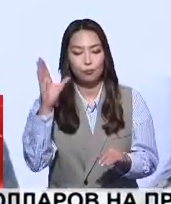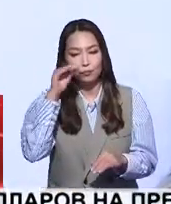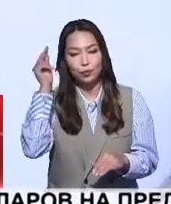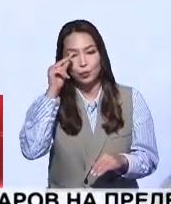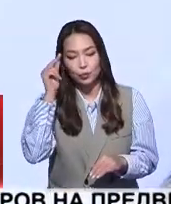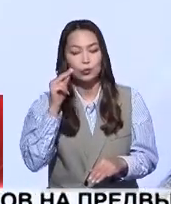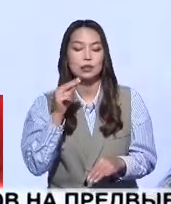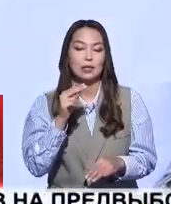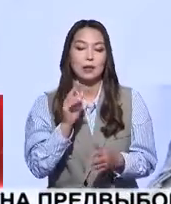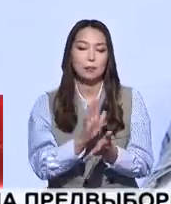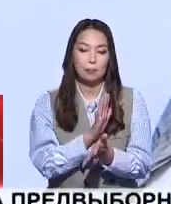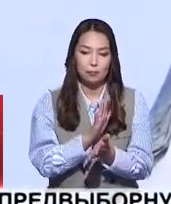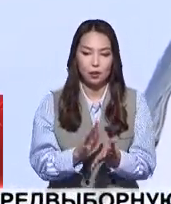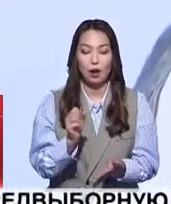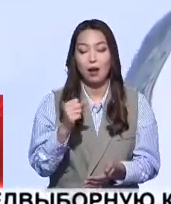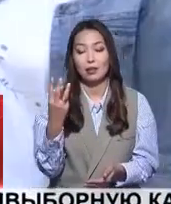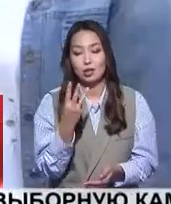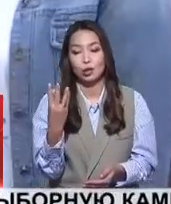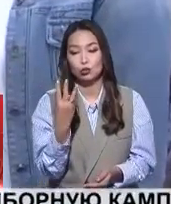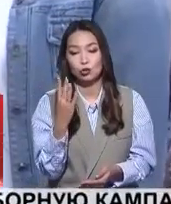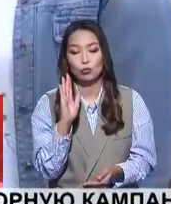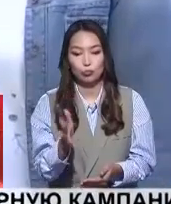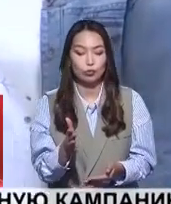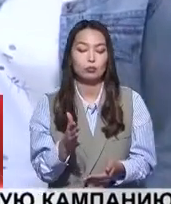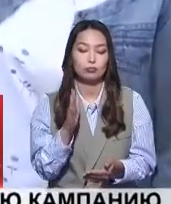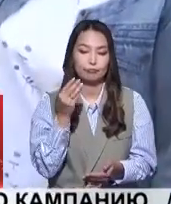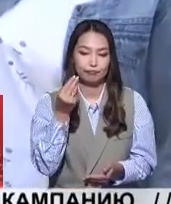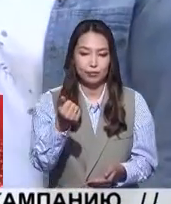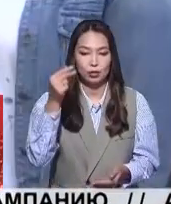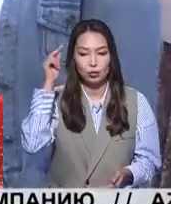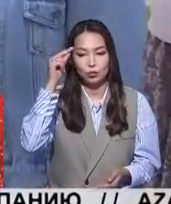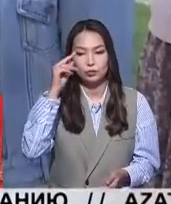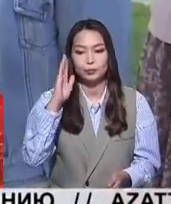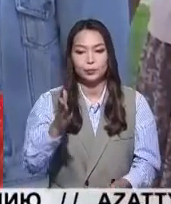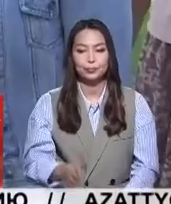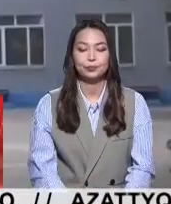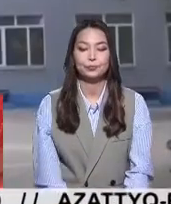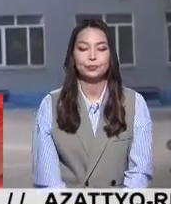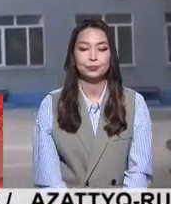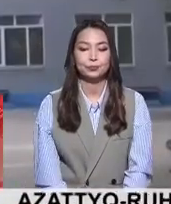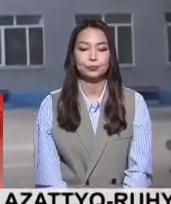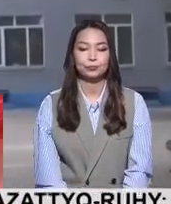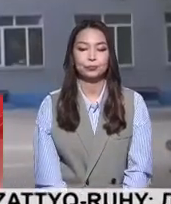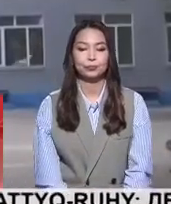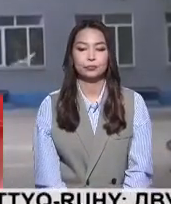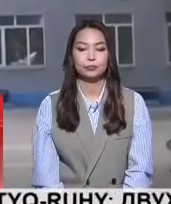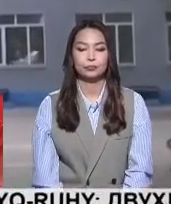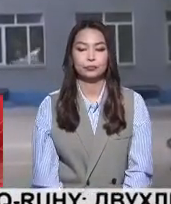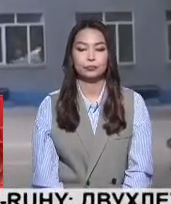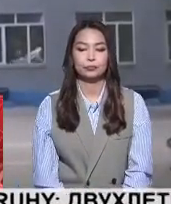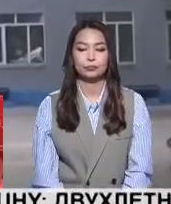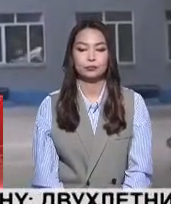бесплатно. Третий и четвертый курс обучения будет проходить уже на платной основе. Ольга Литвина, Нуркен Джалмухан, Астана Таймс, Актобе.